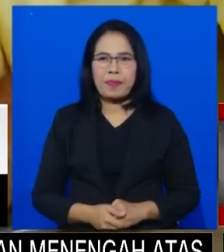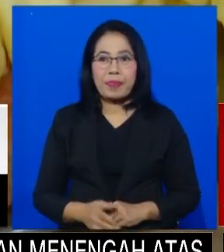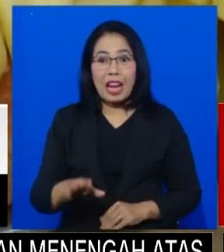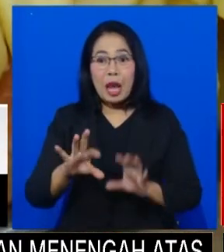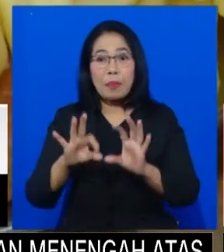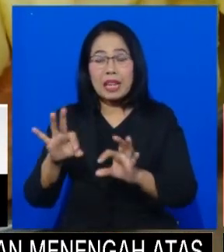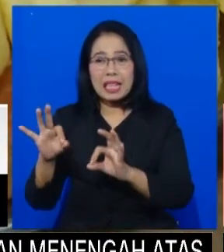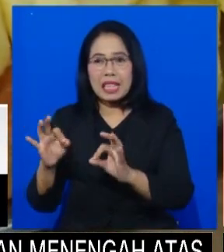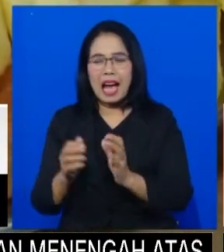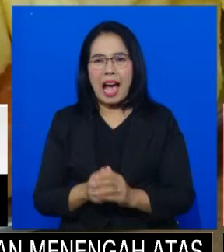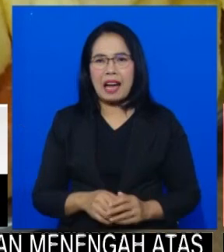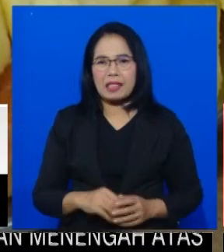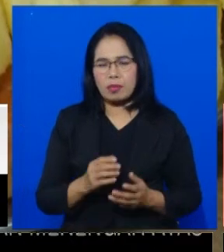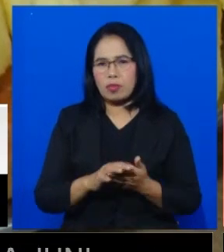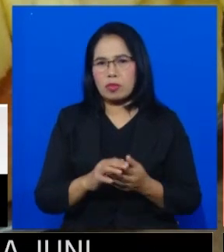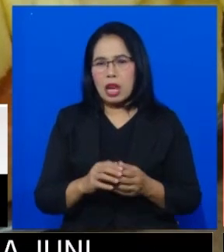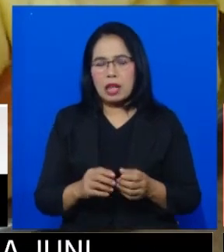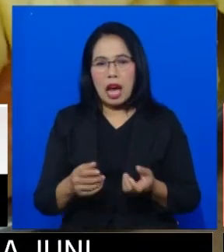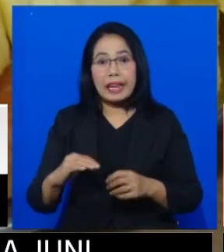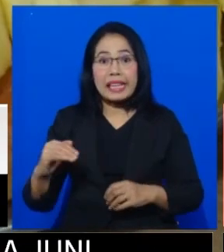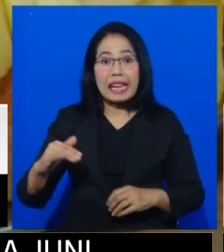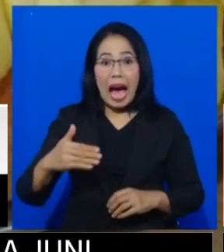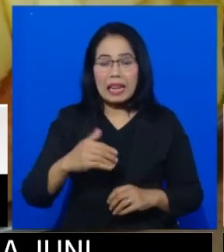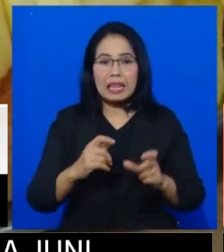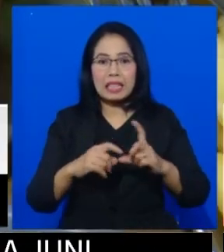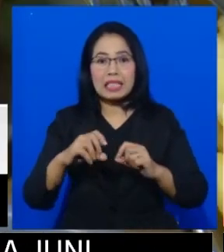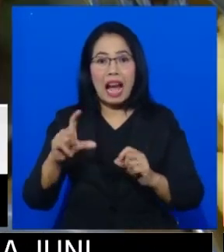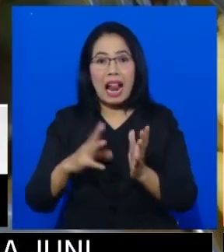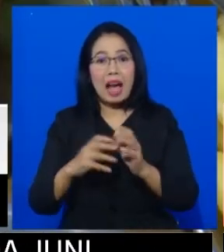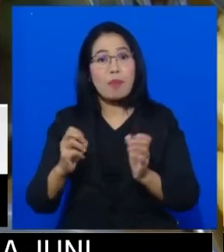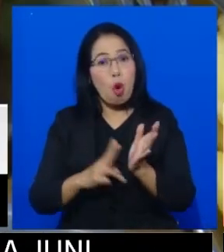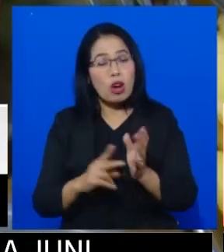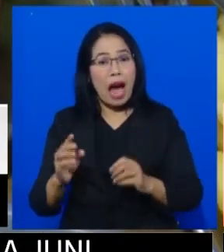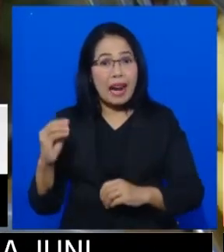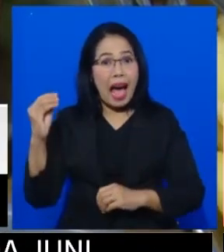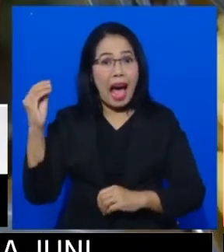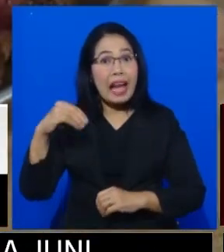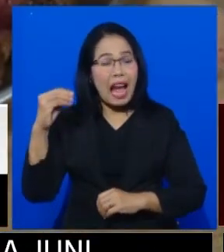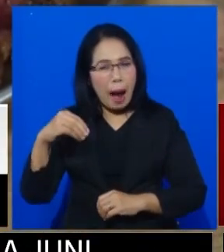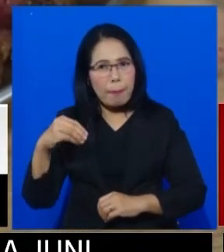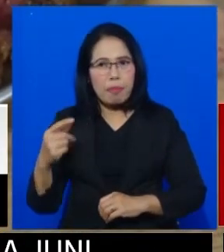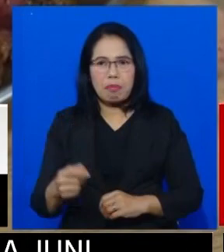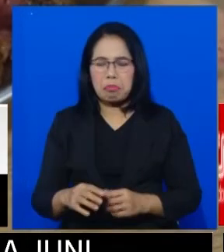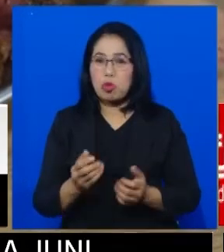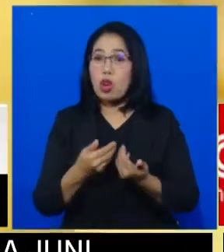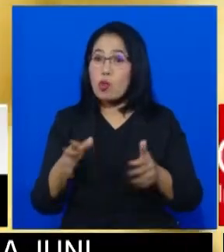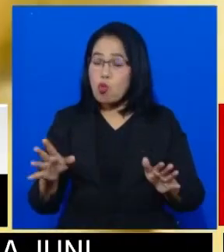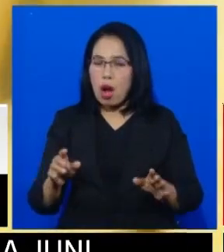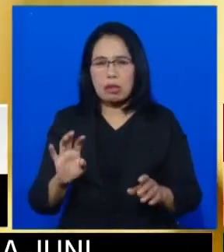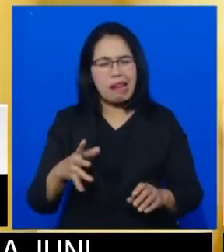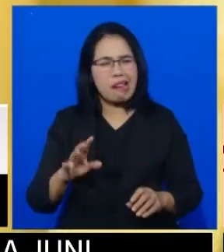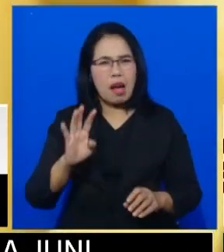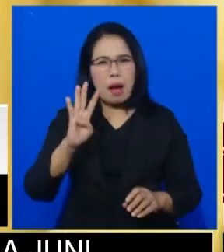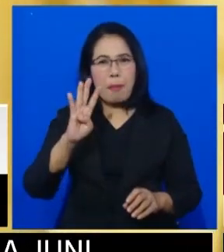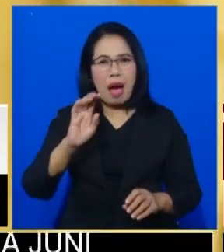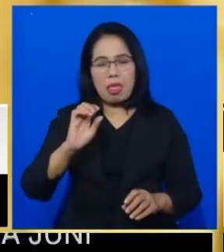pilihan chicken steak dan salmon steak yang gak kalah nikmatnya. Meski baru dibuka sekitar 4 bulan, steak ala Citayam ini sudah